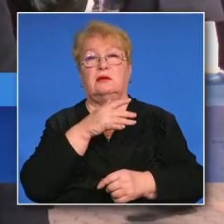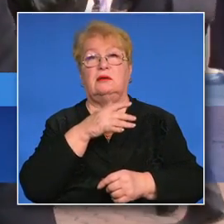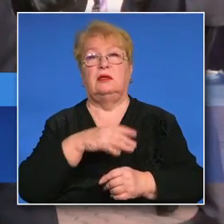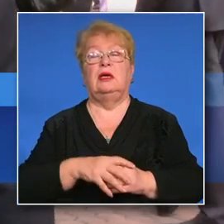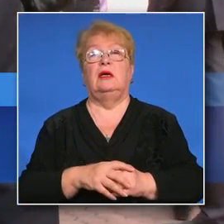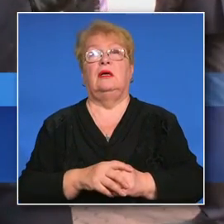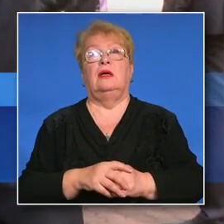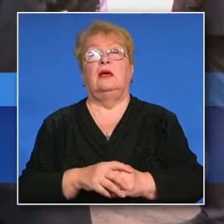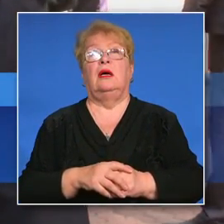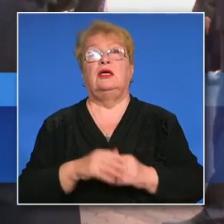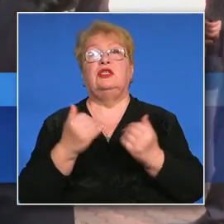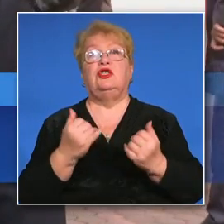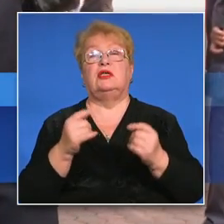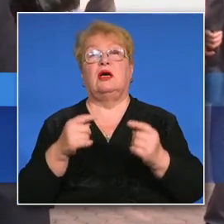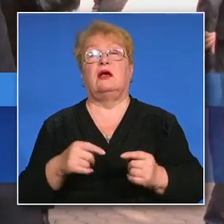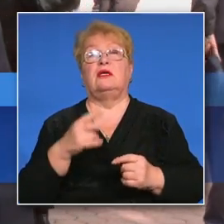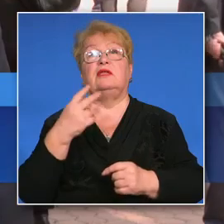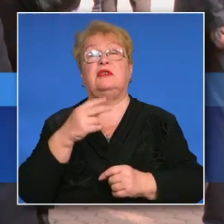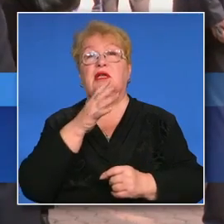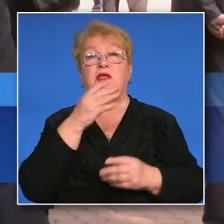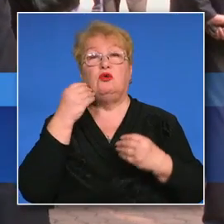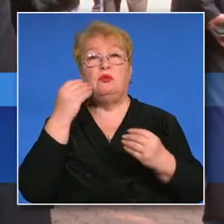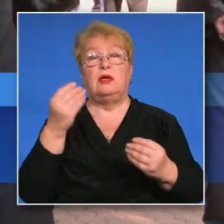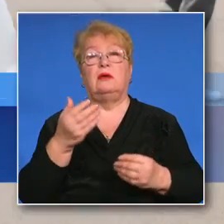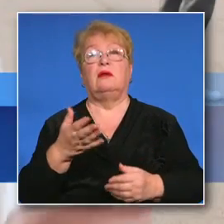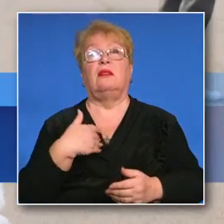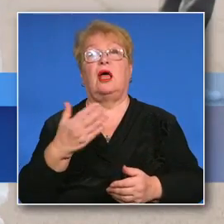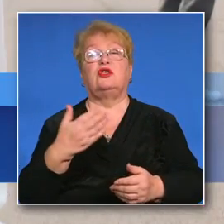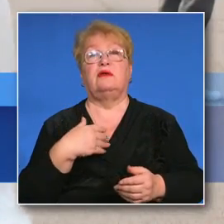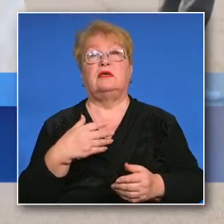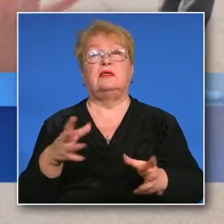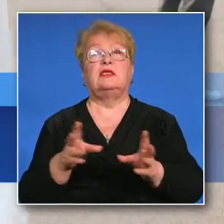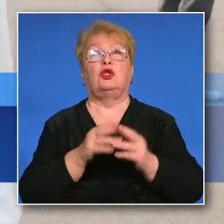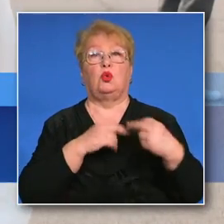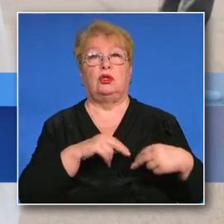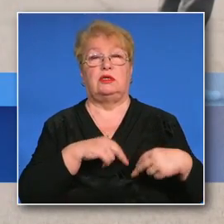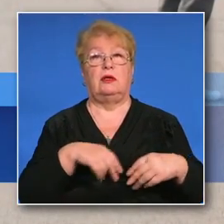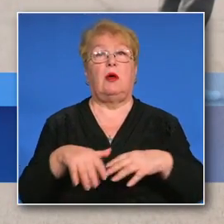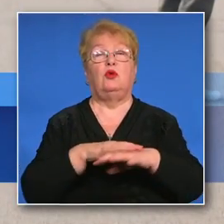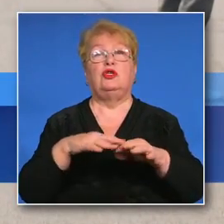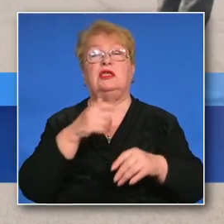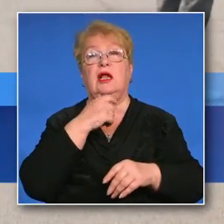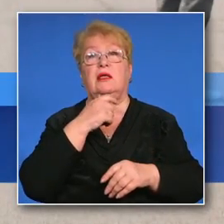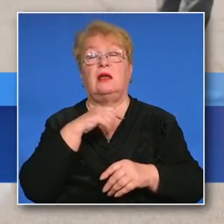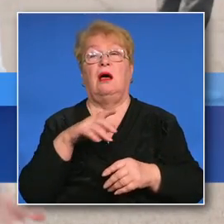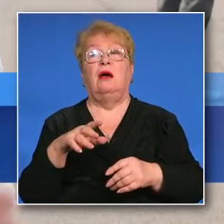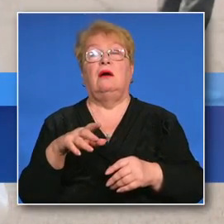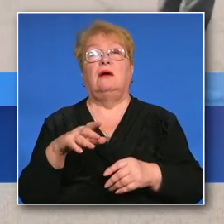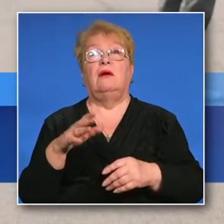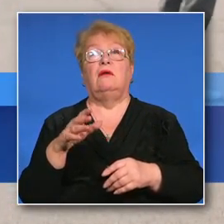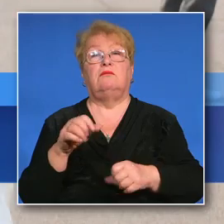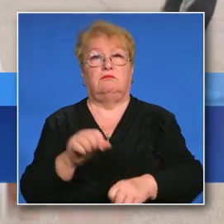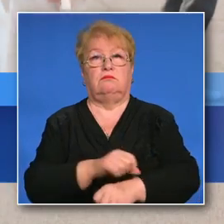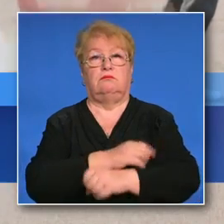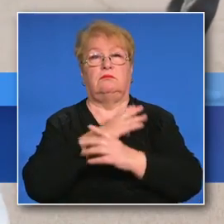Сейчас как раз мы отмечали 20-летний юбилей нашего сотрудничества. На площади Ленина аншлаг. Атмосфера праздника вызывает мурашки